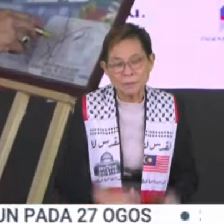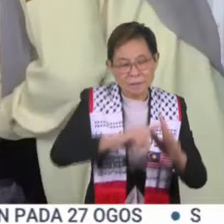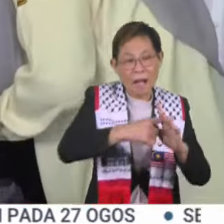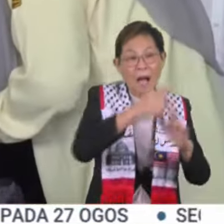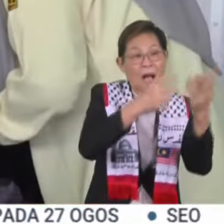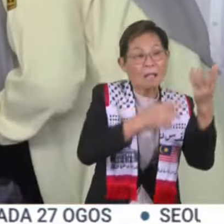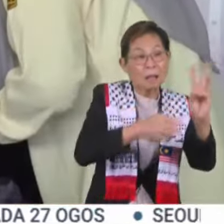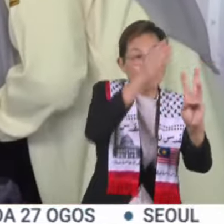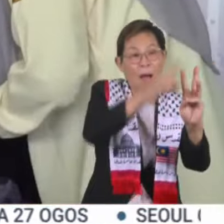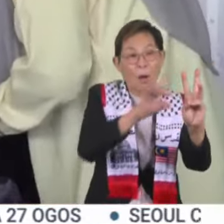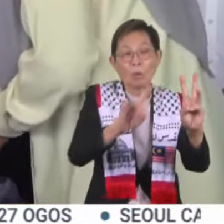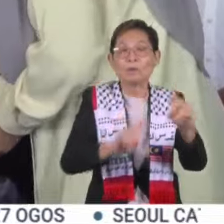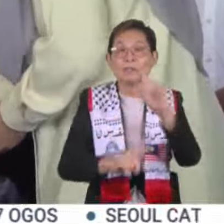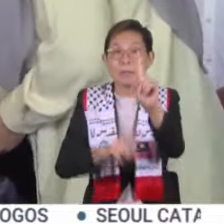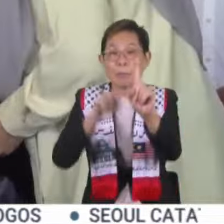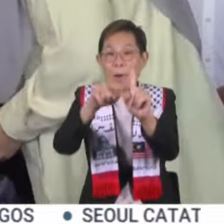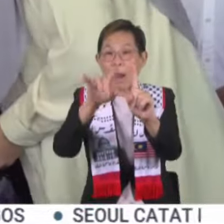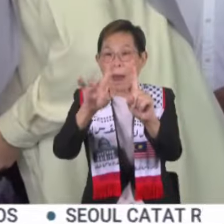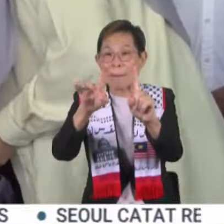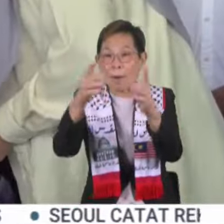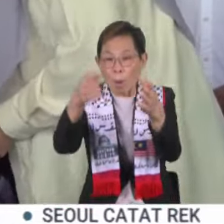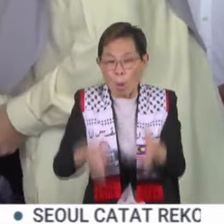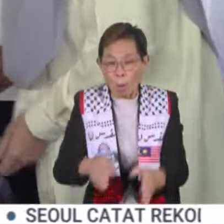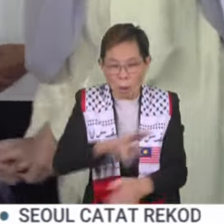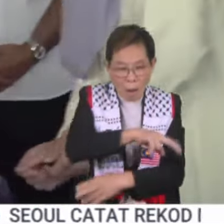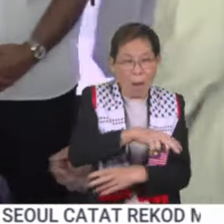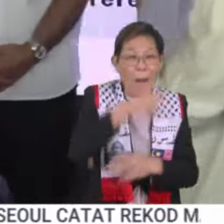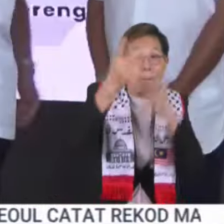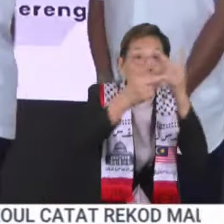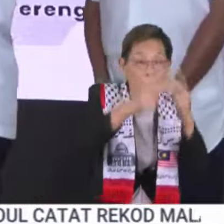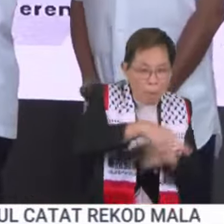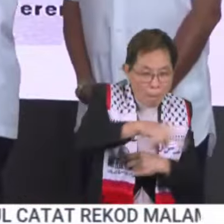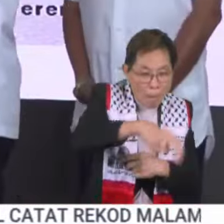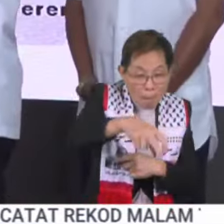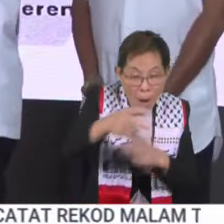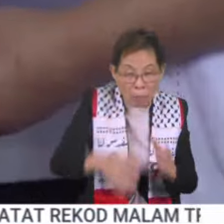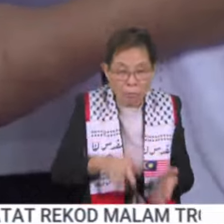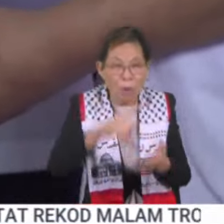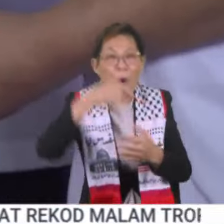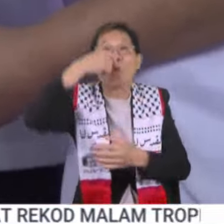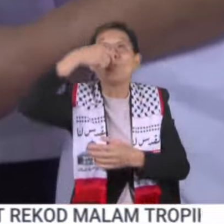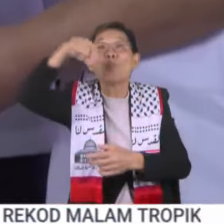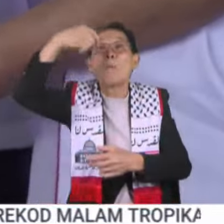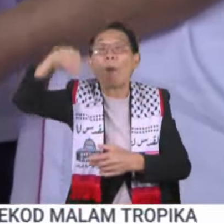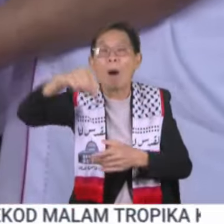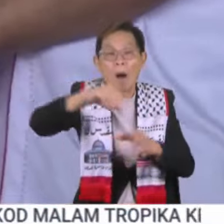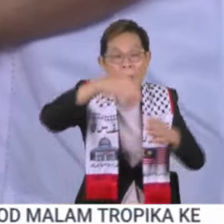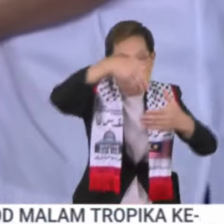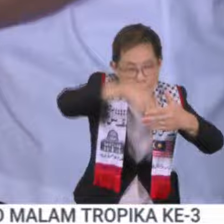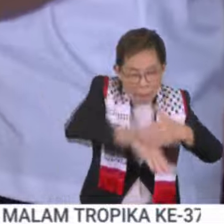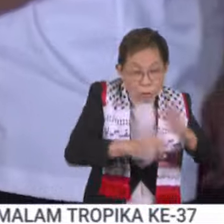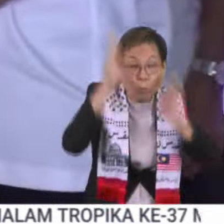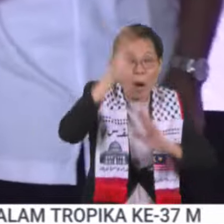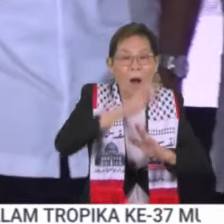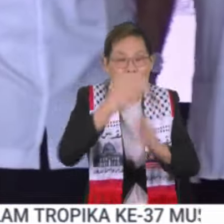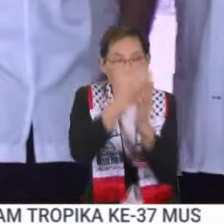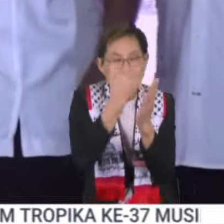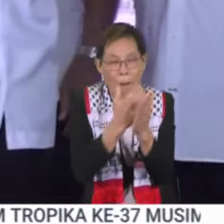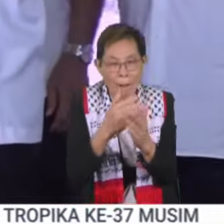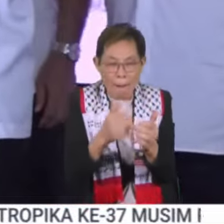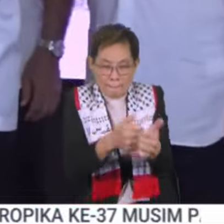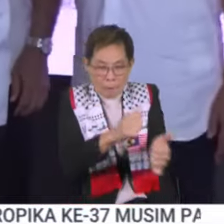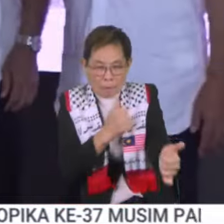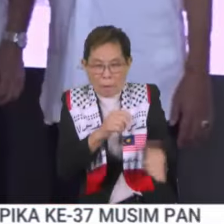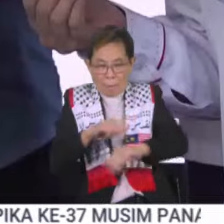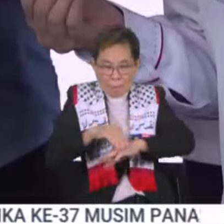Sejak 16 Ogos, sebanyak 1.8 orang pengembara telah disaring suhu di pintu-pintu masuk negara sebagai langkah pencegahan penularan